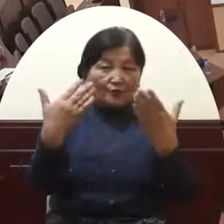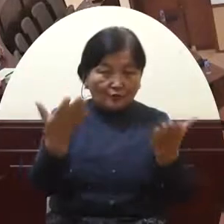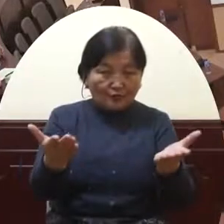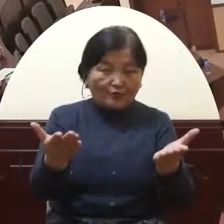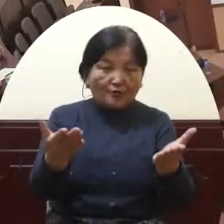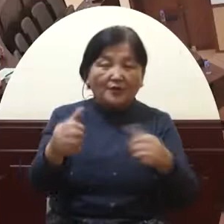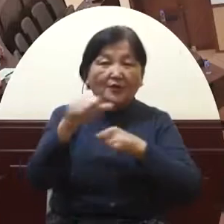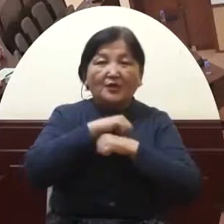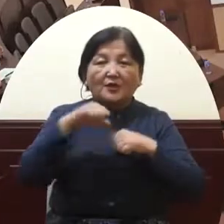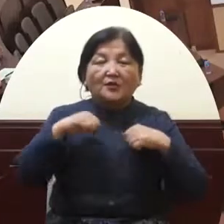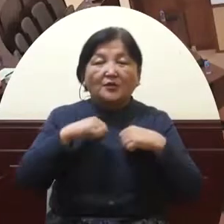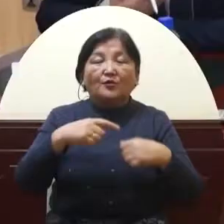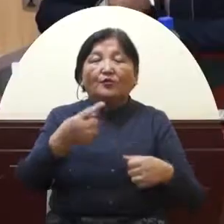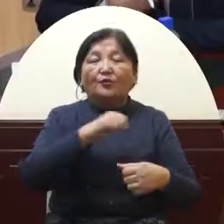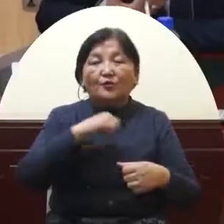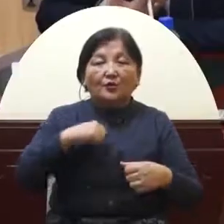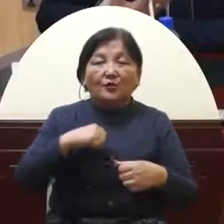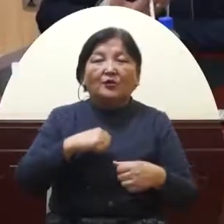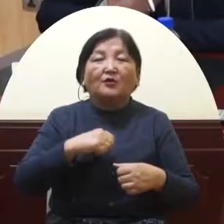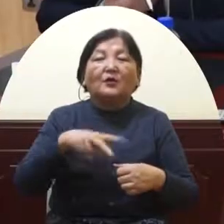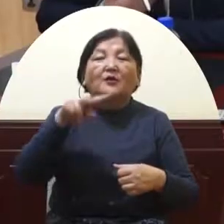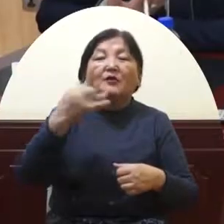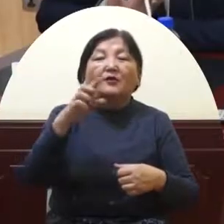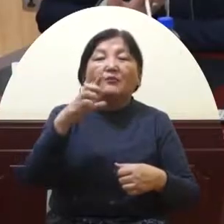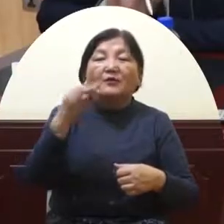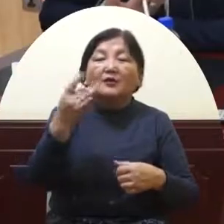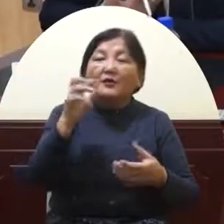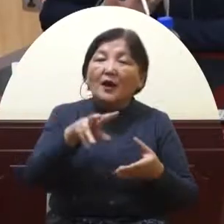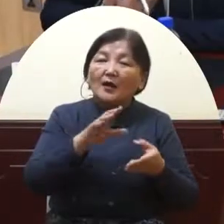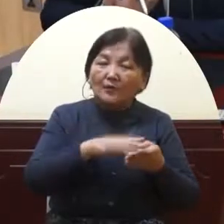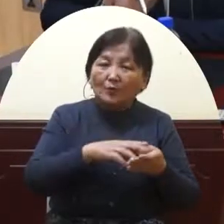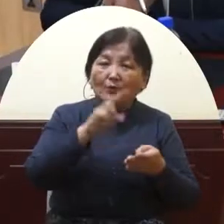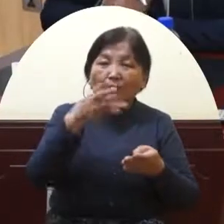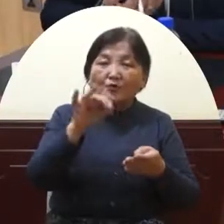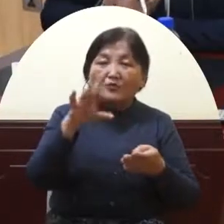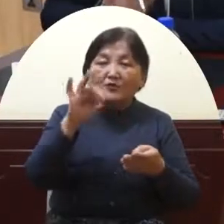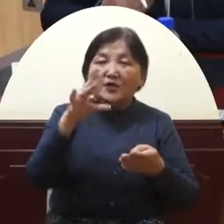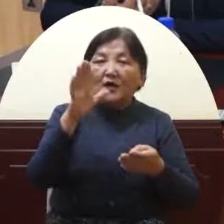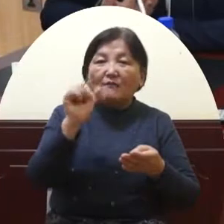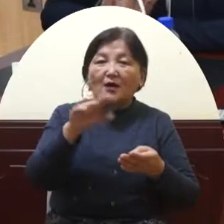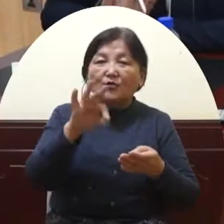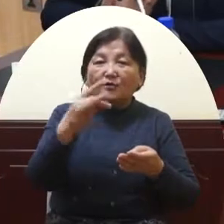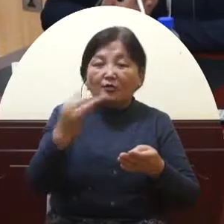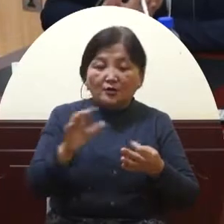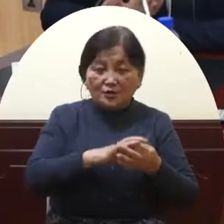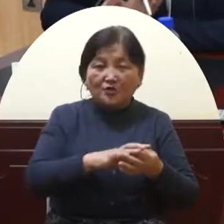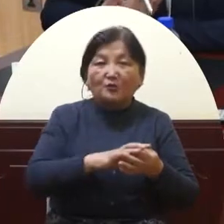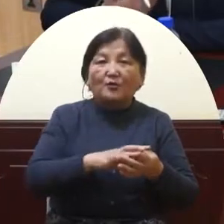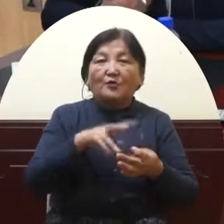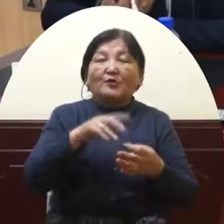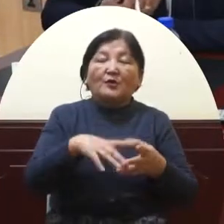нөгөө би либерал, эсвэл би консерватив, эсвэл би социал демократ гэдэг энэ үнэт зүйл мөн чанараа ялгсан